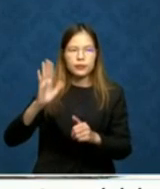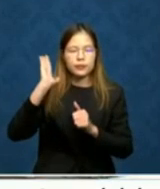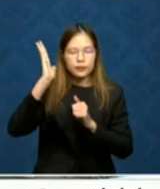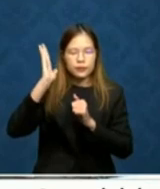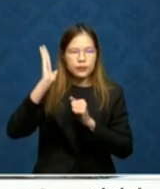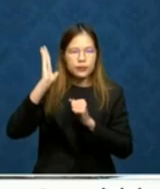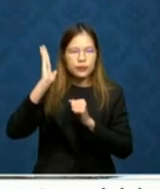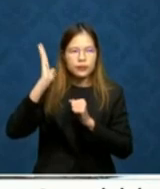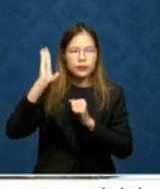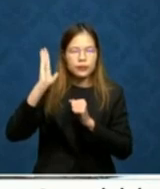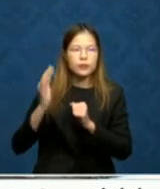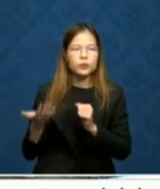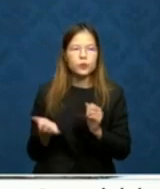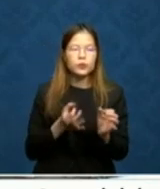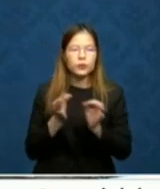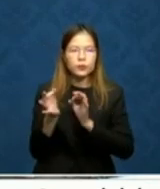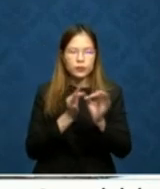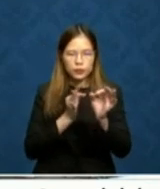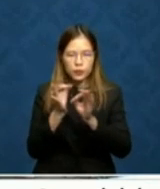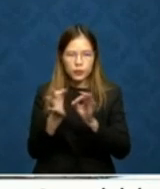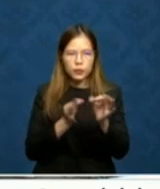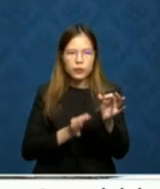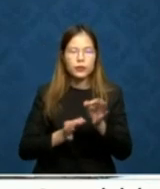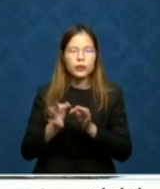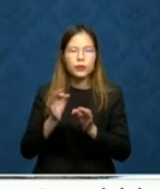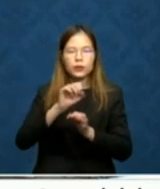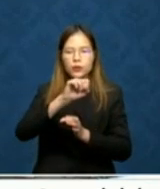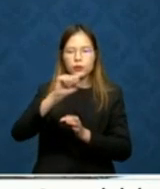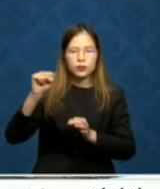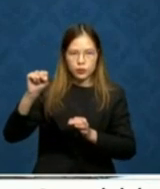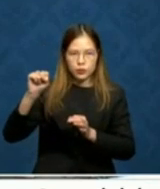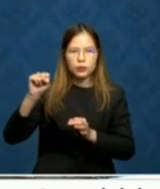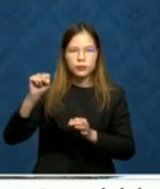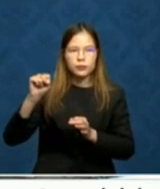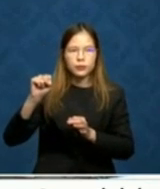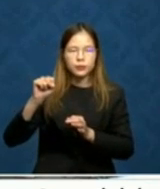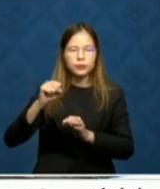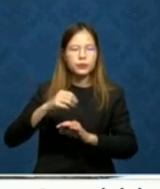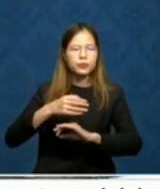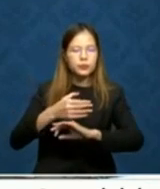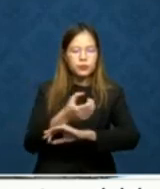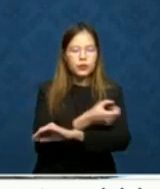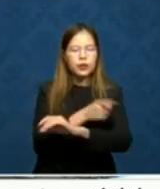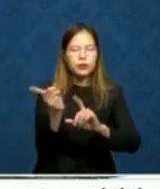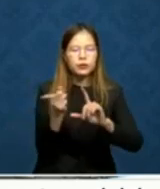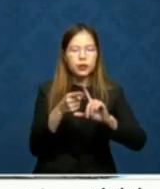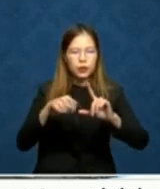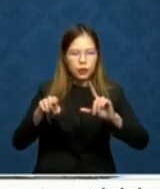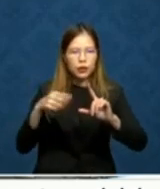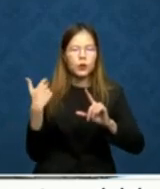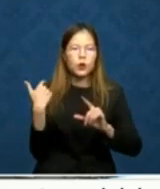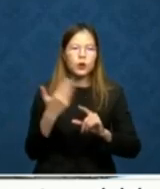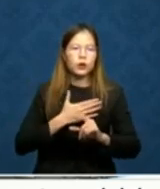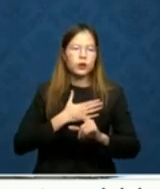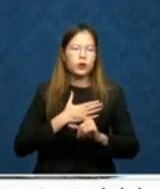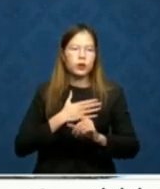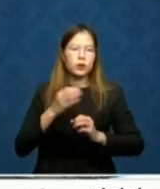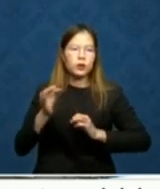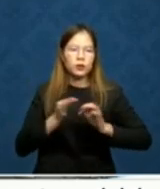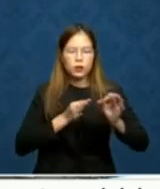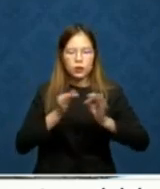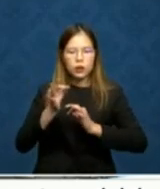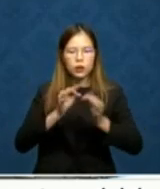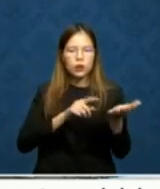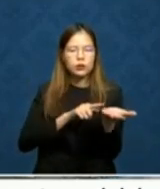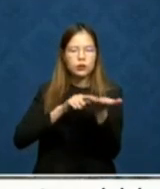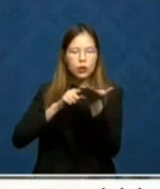เรียนประธานสภาค่ะดิฉันพักขมลหนุนอนันต์ผู้แทนราษฎรพรรคก้าวไกลค่ะท่านประธานคะดิฉันในฐานะผู้เสนอร่าง